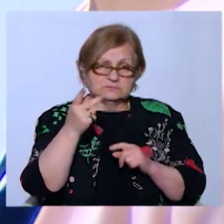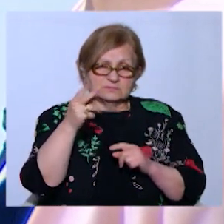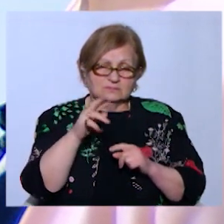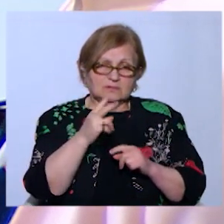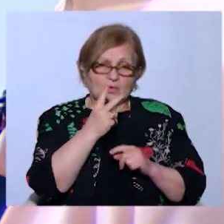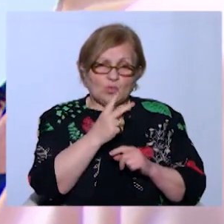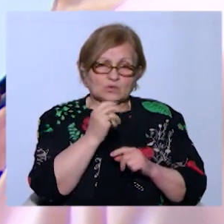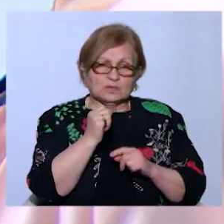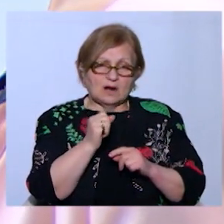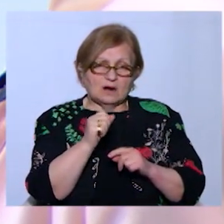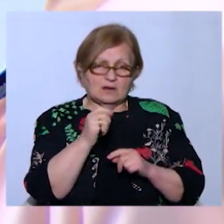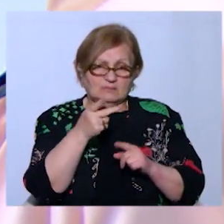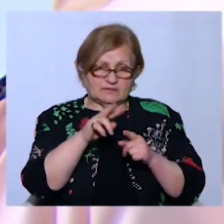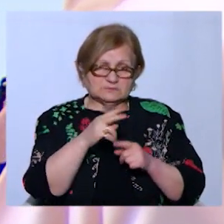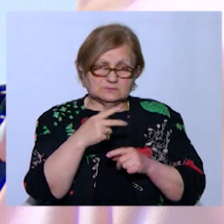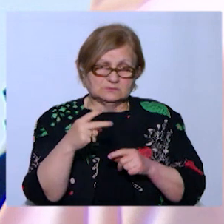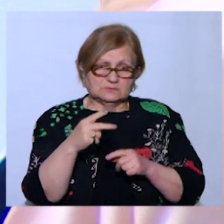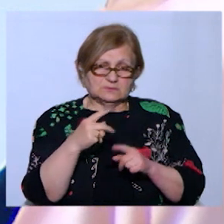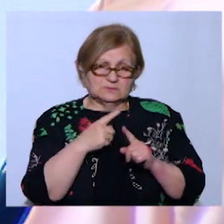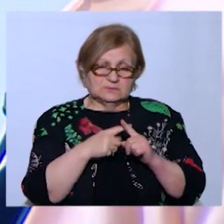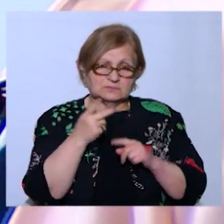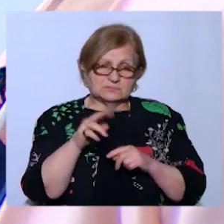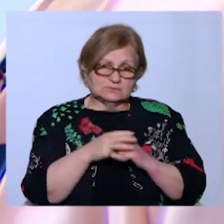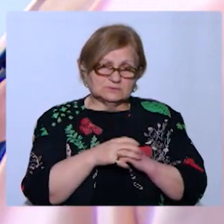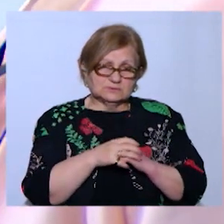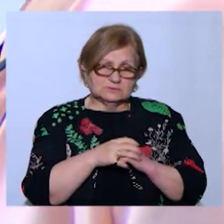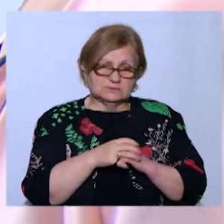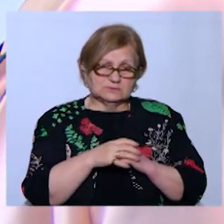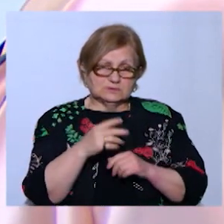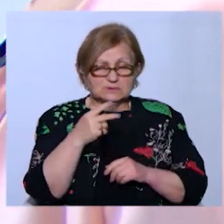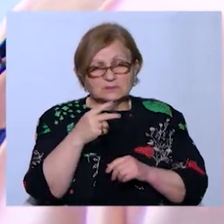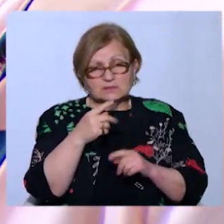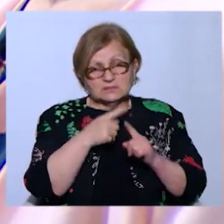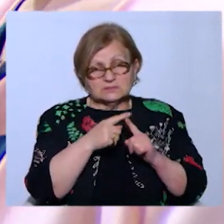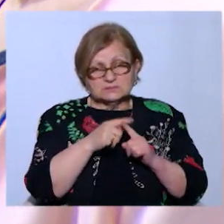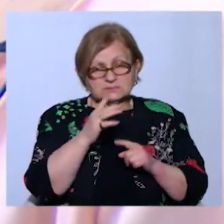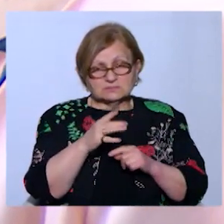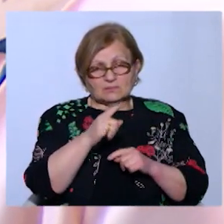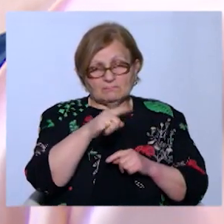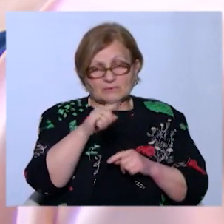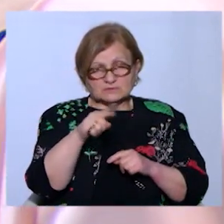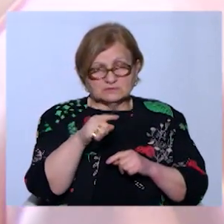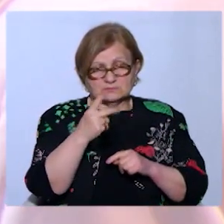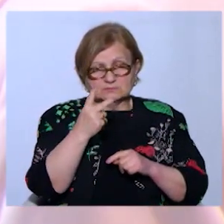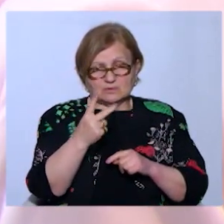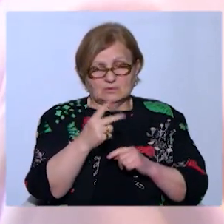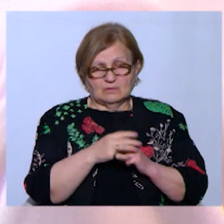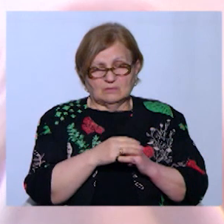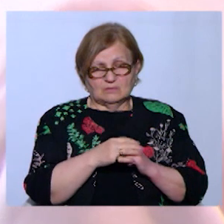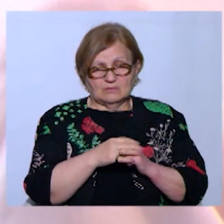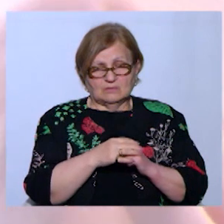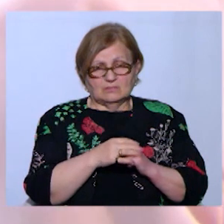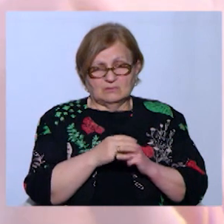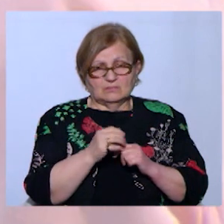2A კვადრატი უდრის X კვადრატს. X-ი უდრის ფესვი 2A კვადრატიდან.